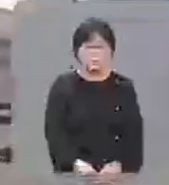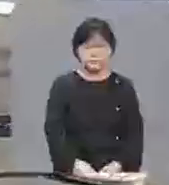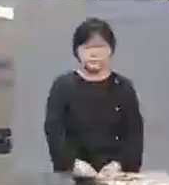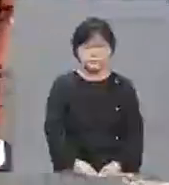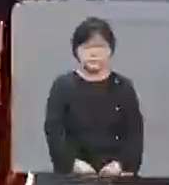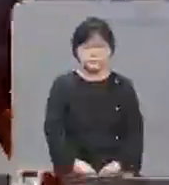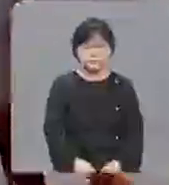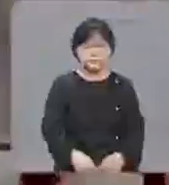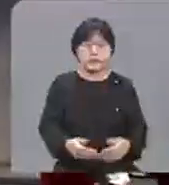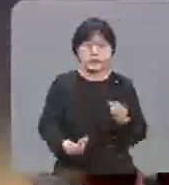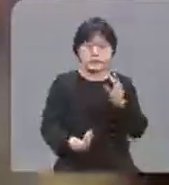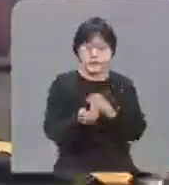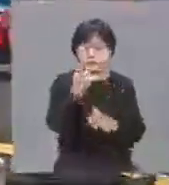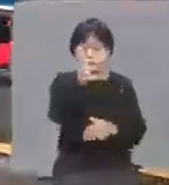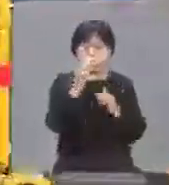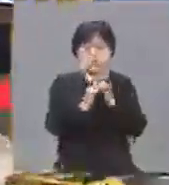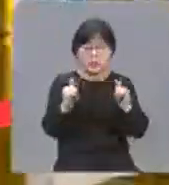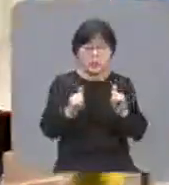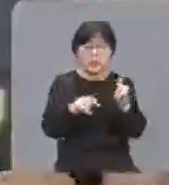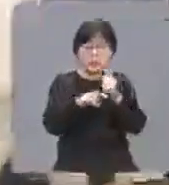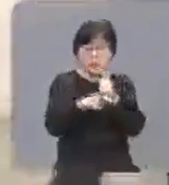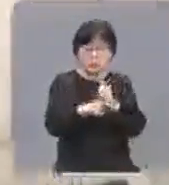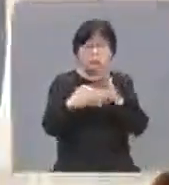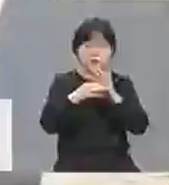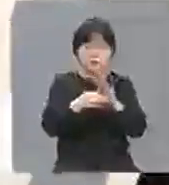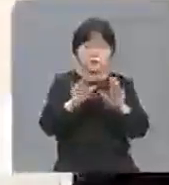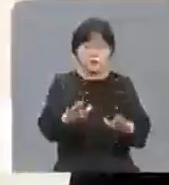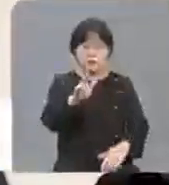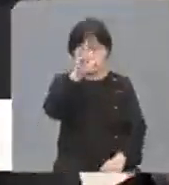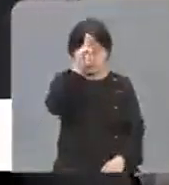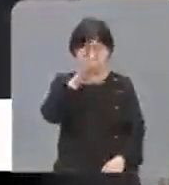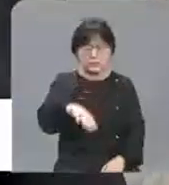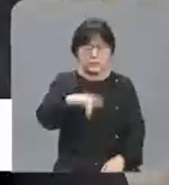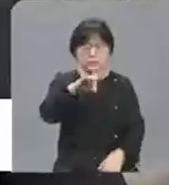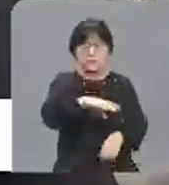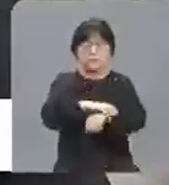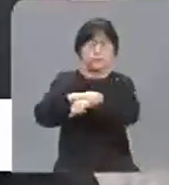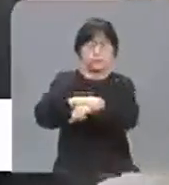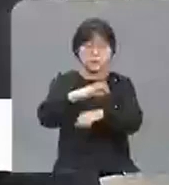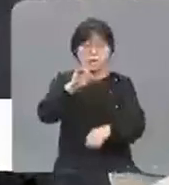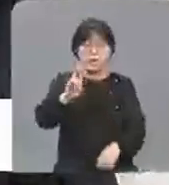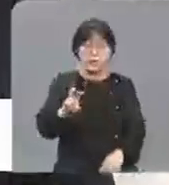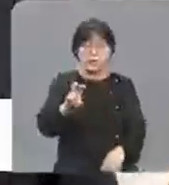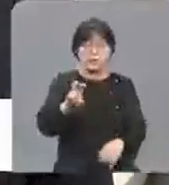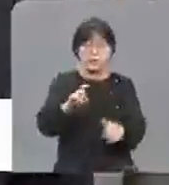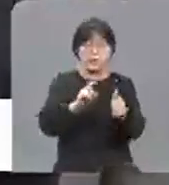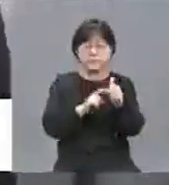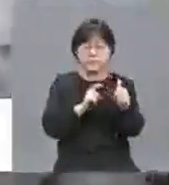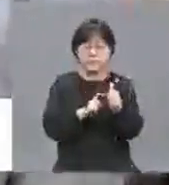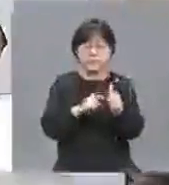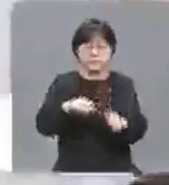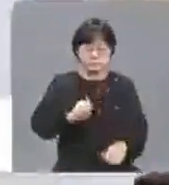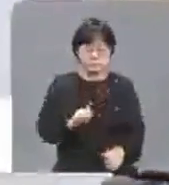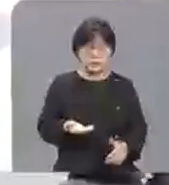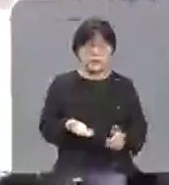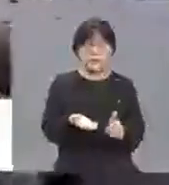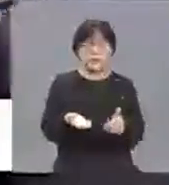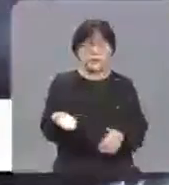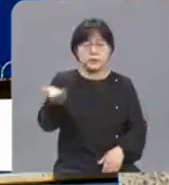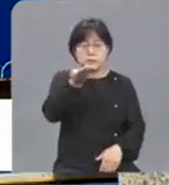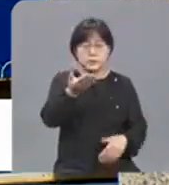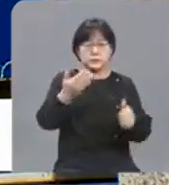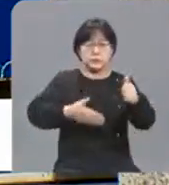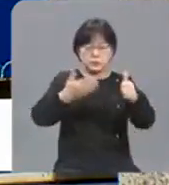이른바 사건 브로커 수사 관련해 현직경찰관 는 처음으로 구속된 임모 경정 자신의 승진 창과